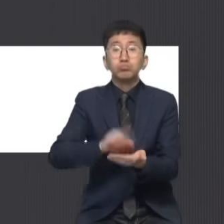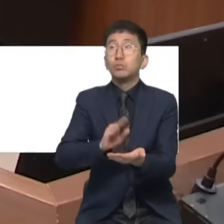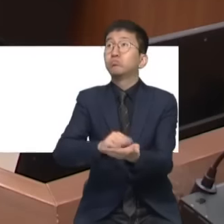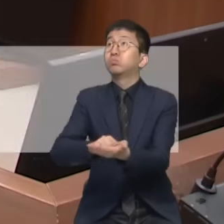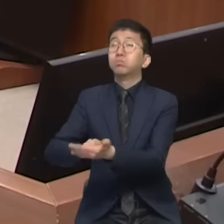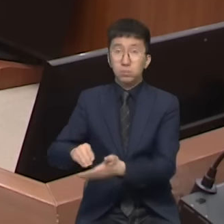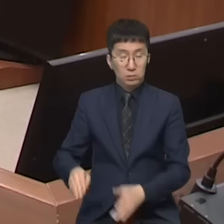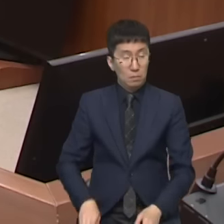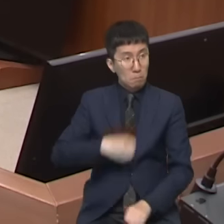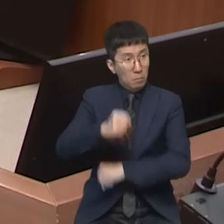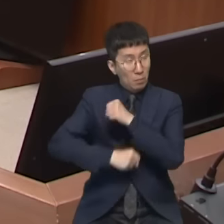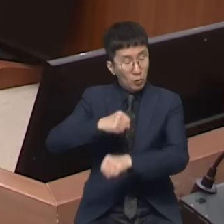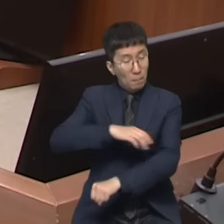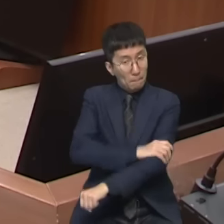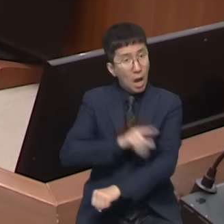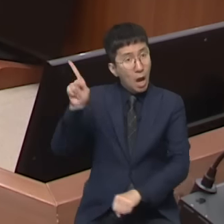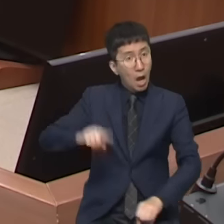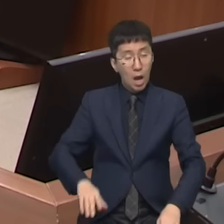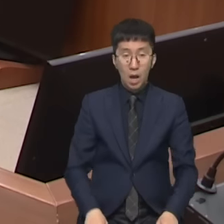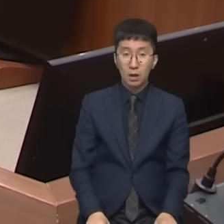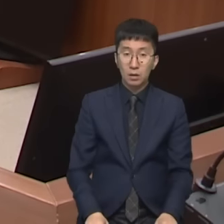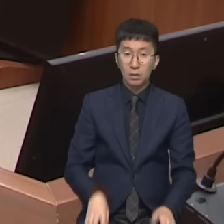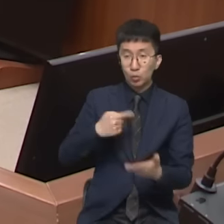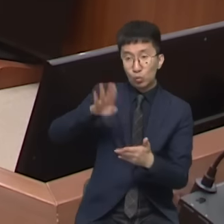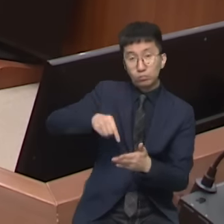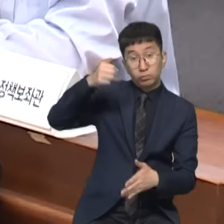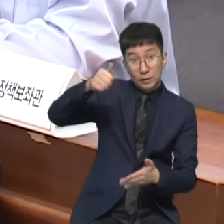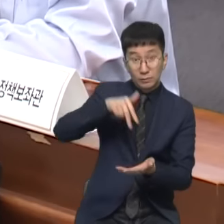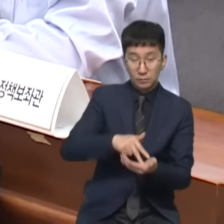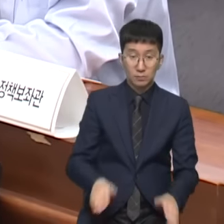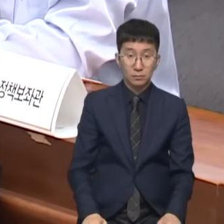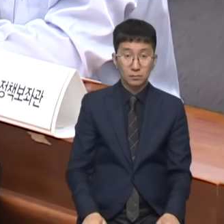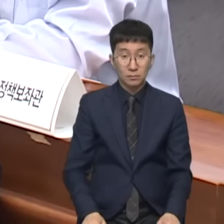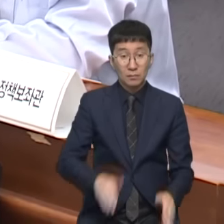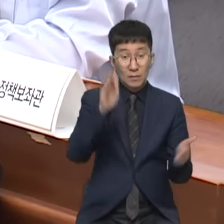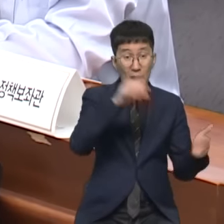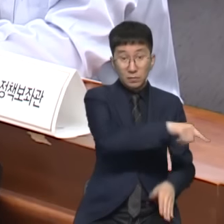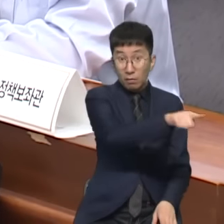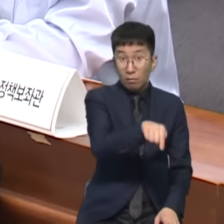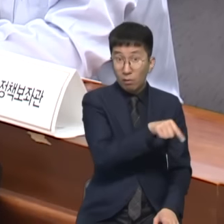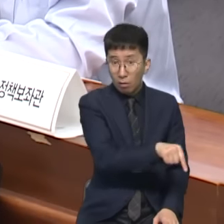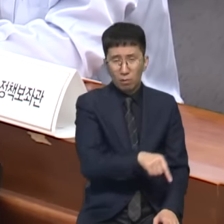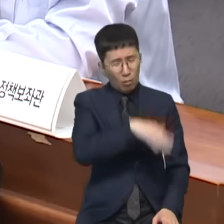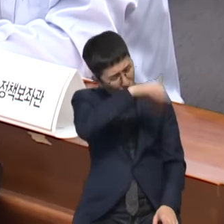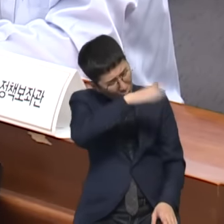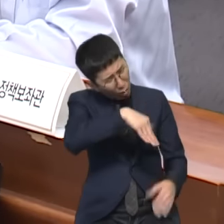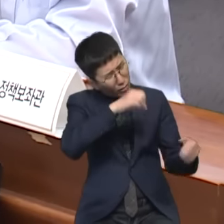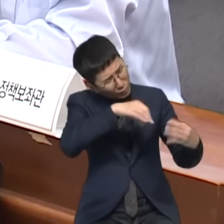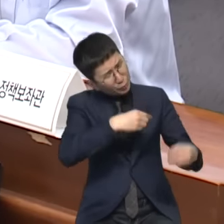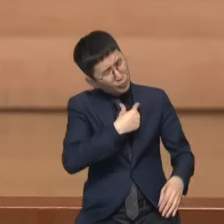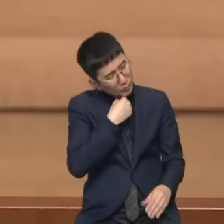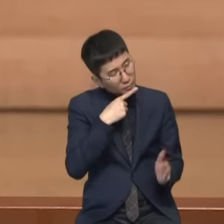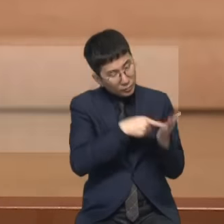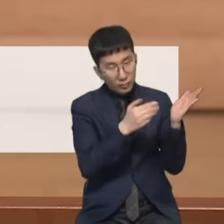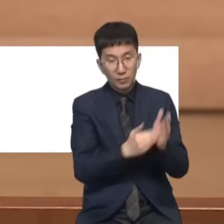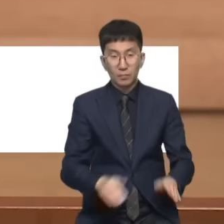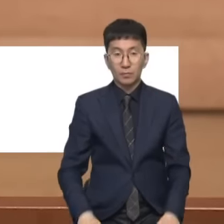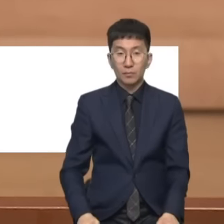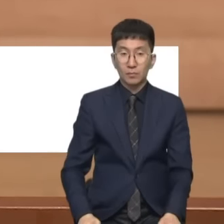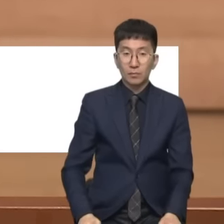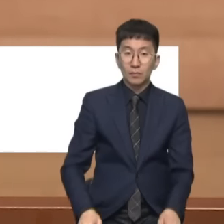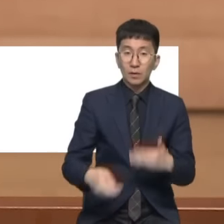사건. 이에 교육부 장관이 직접 나서 의대 학생 단체들의 대화를 공개 제안했습니다.